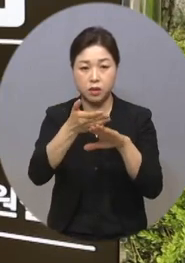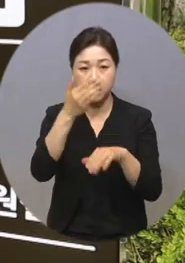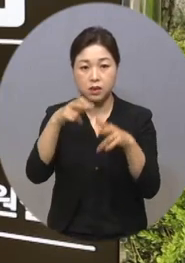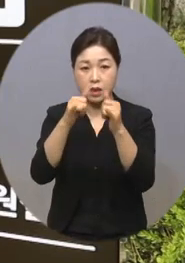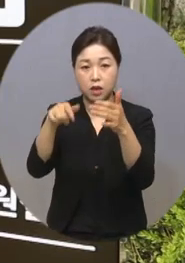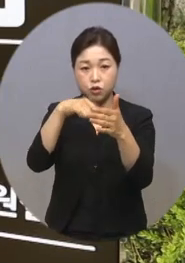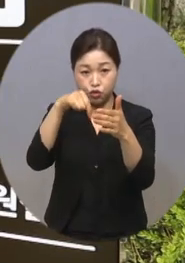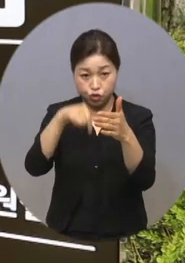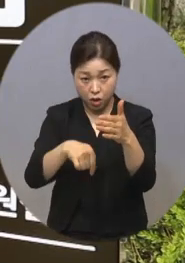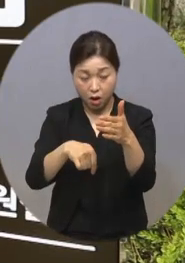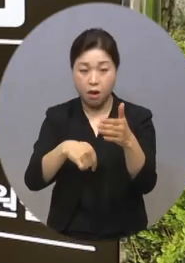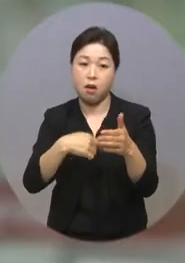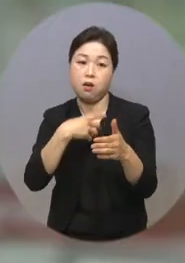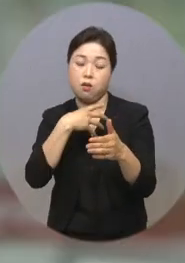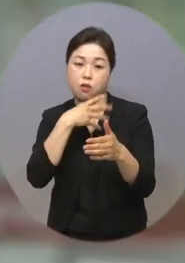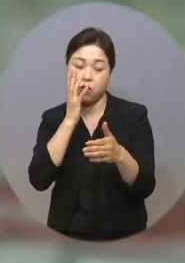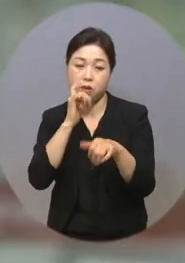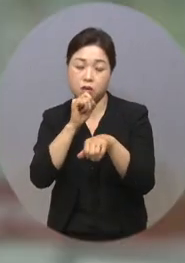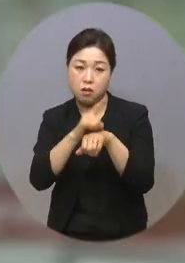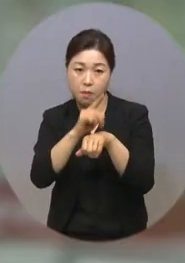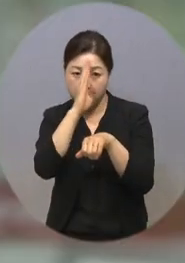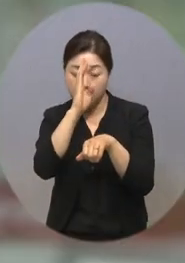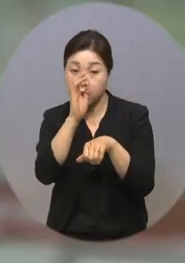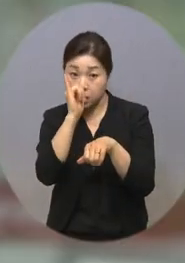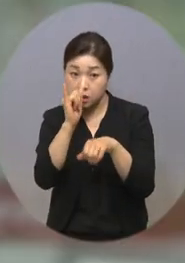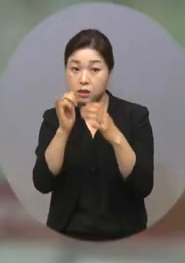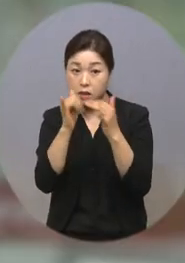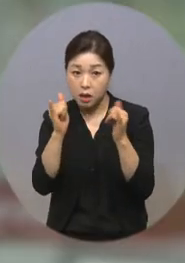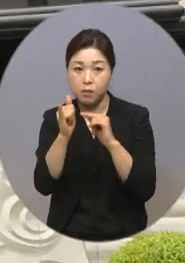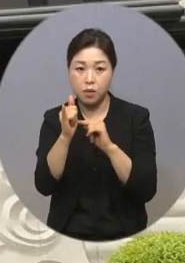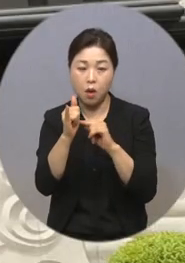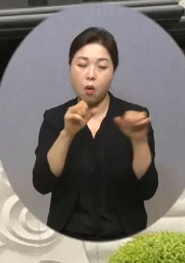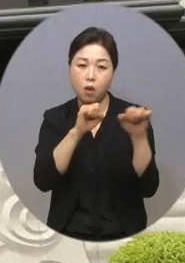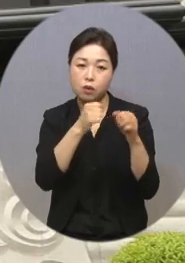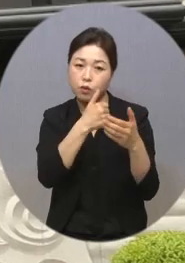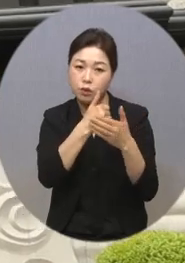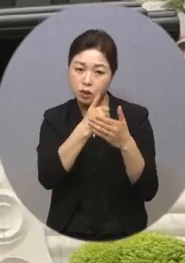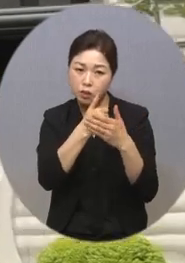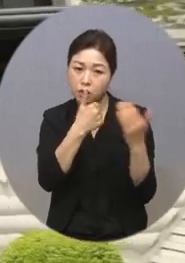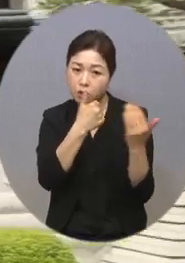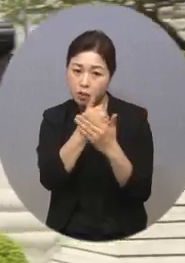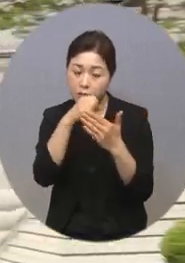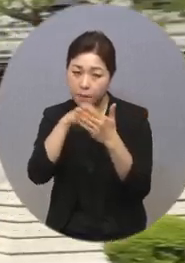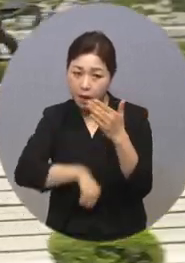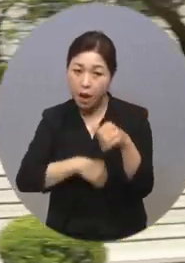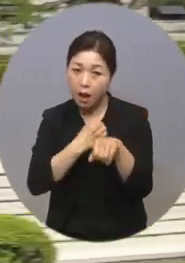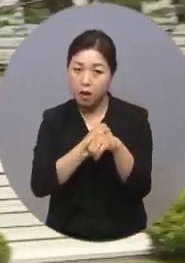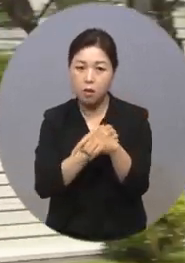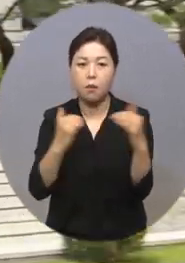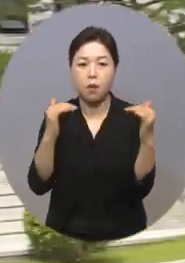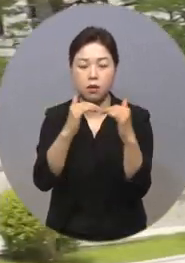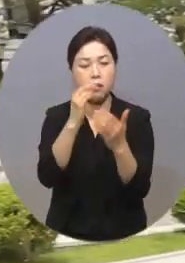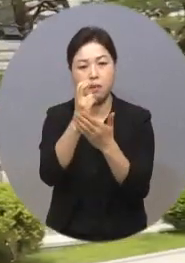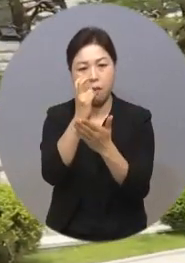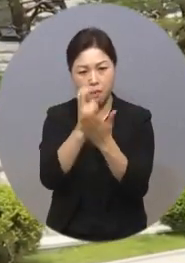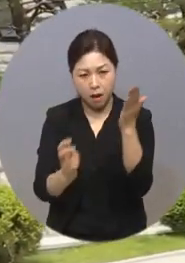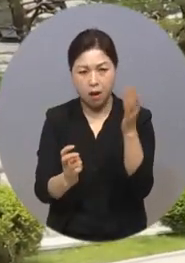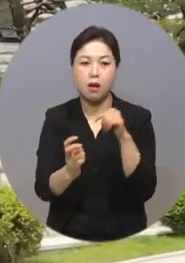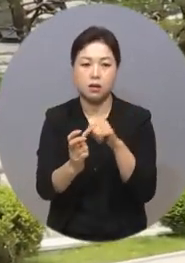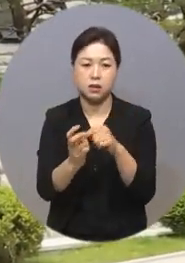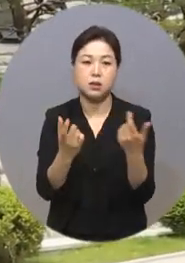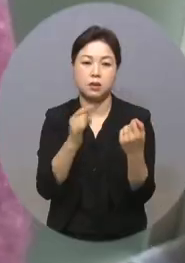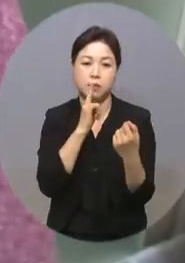질환이 있는 사람이 될 일률적으로 활동 지원 신청 자격을 제외하는 것은 평등원칙에 위배된다 고 결정한 마